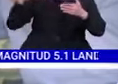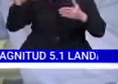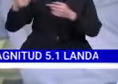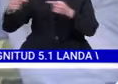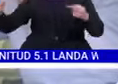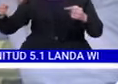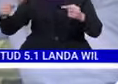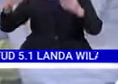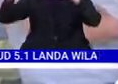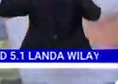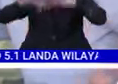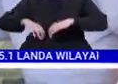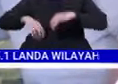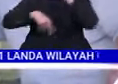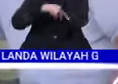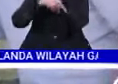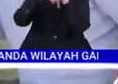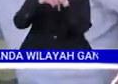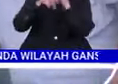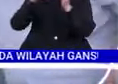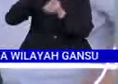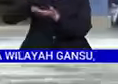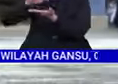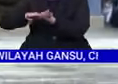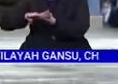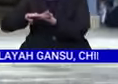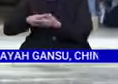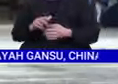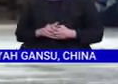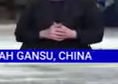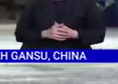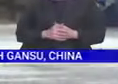keputusan membubarkan paling mendapat diutamakan